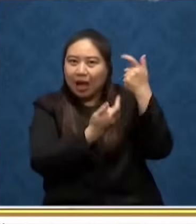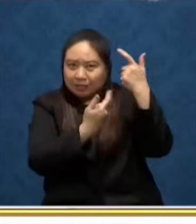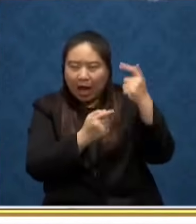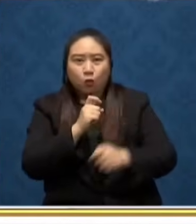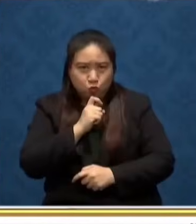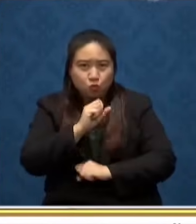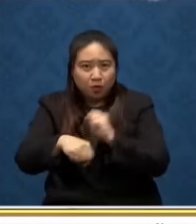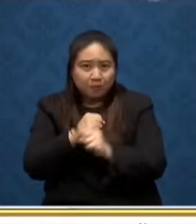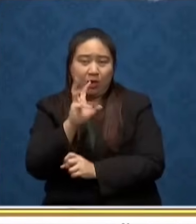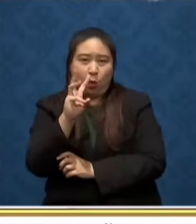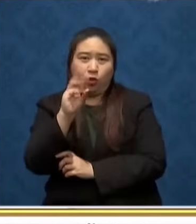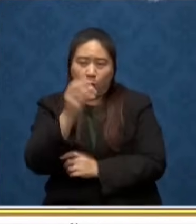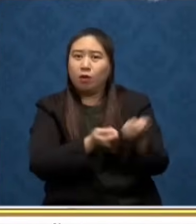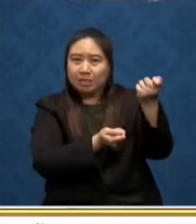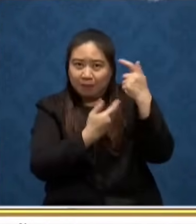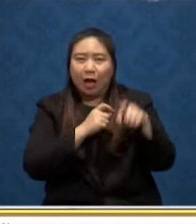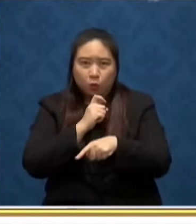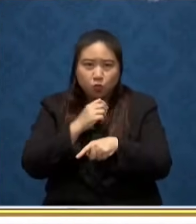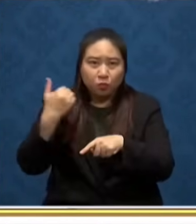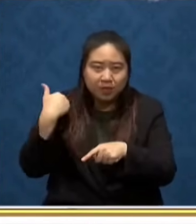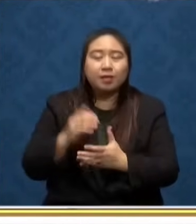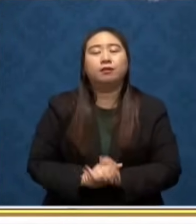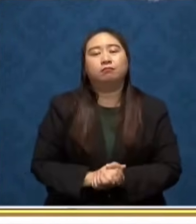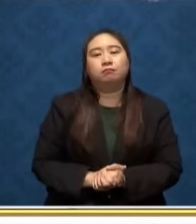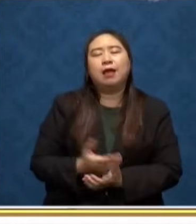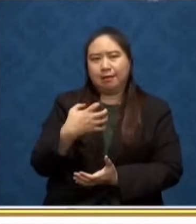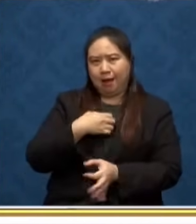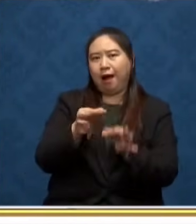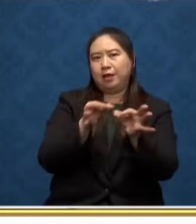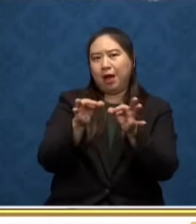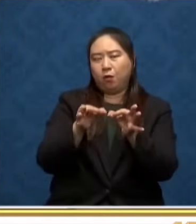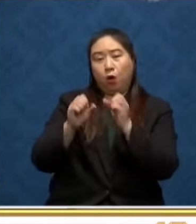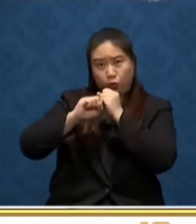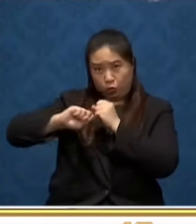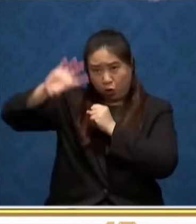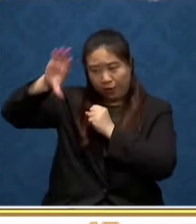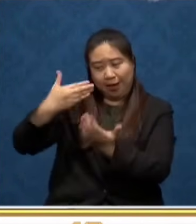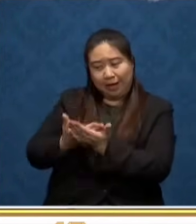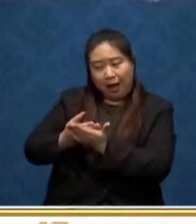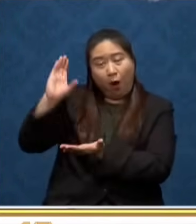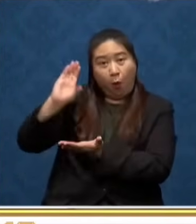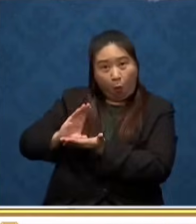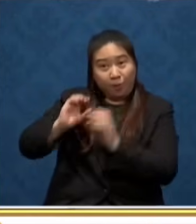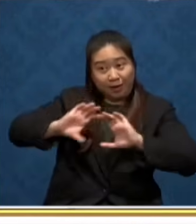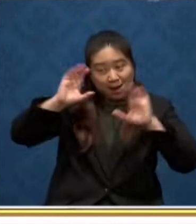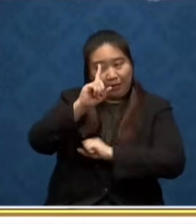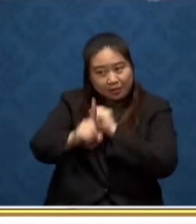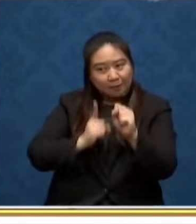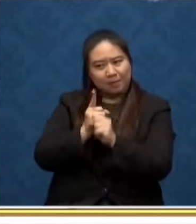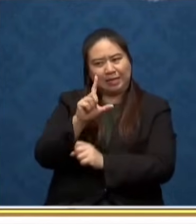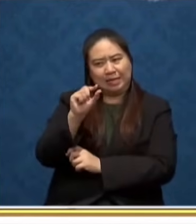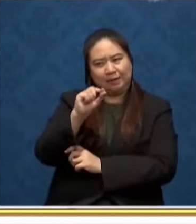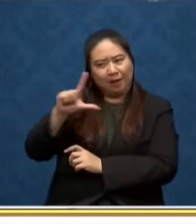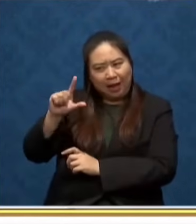เรื่องนี้ดิฉันอยากให้มีการชี้แจงค่ะว่ากสทช.เนี่ยใช้งบประมาณของรัฐปีละ 20-30 ล้านบาทเนี่ย